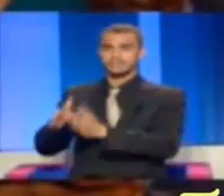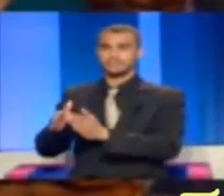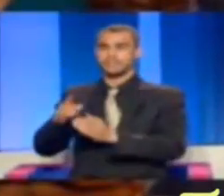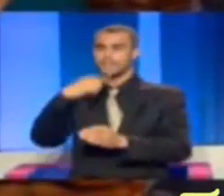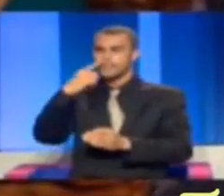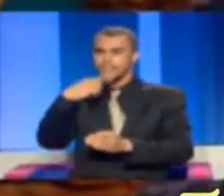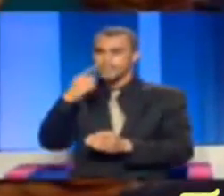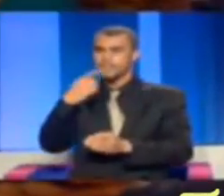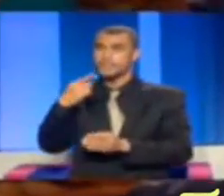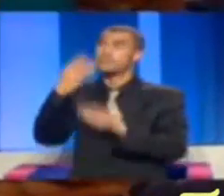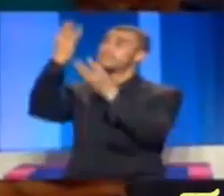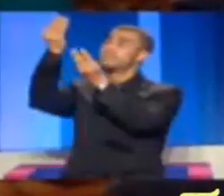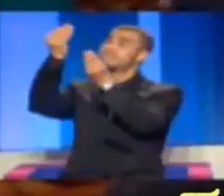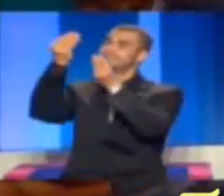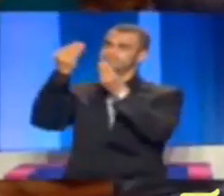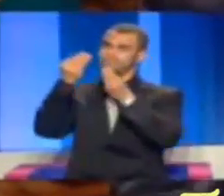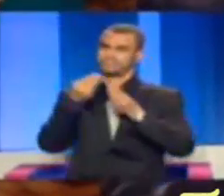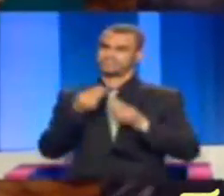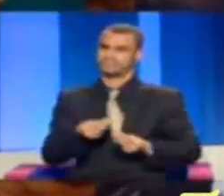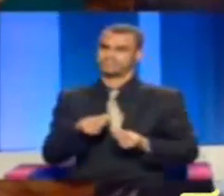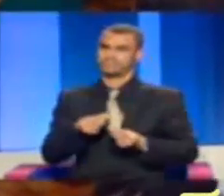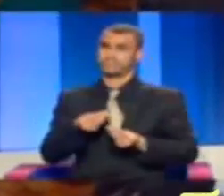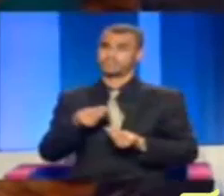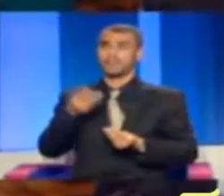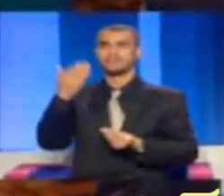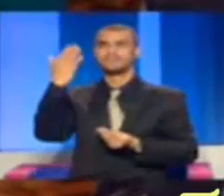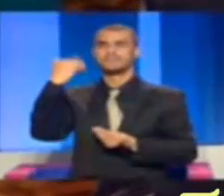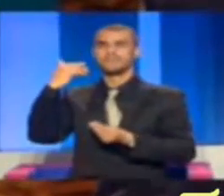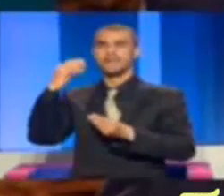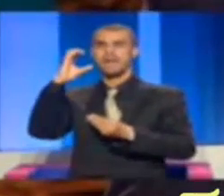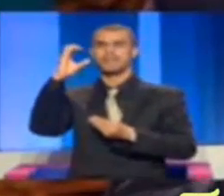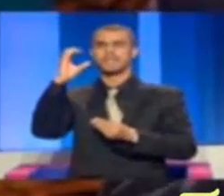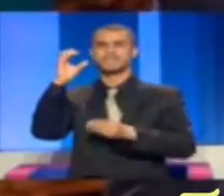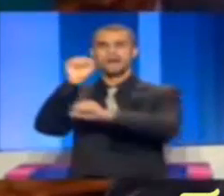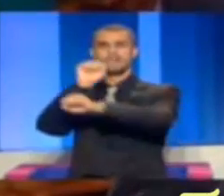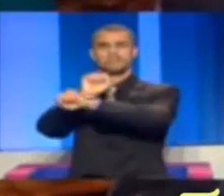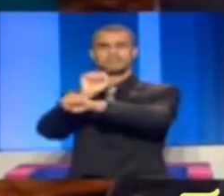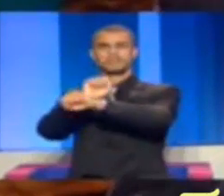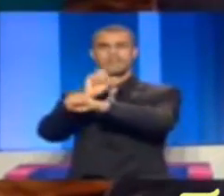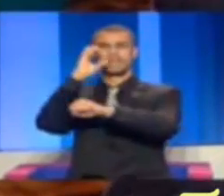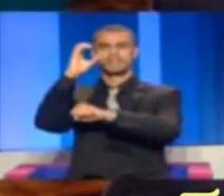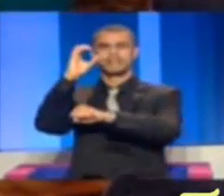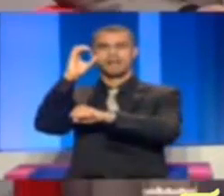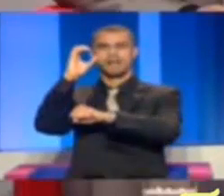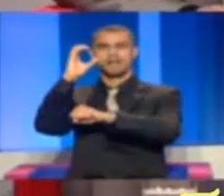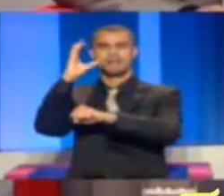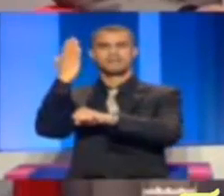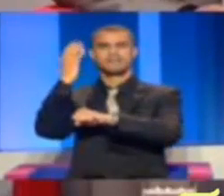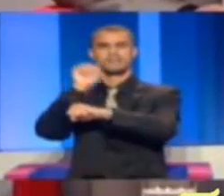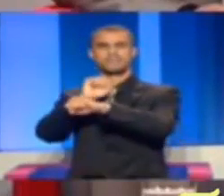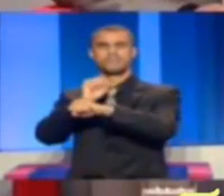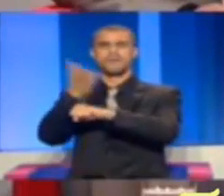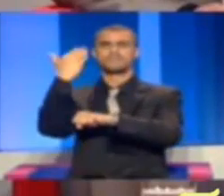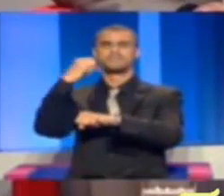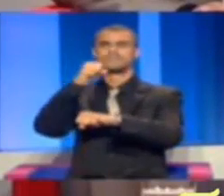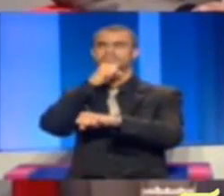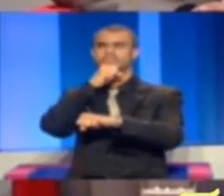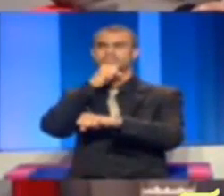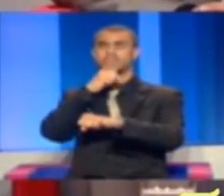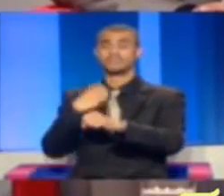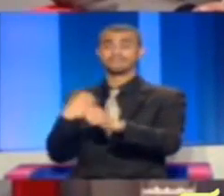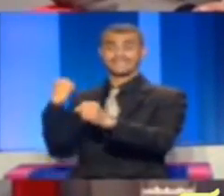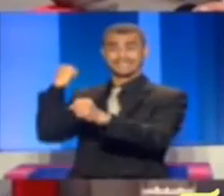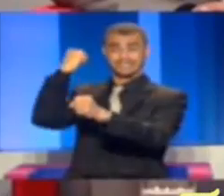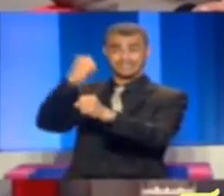قلتي لايمان. من بين الحكاية على درب مولاي الشريف، أحد المعتقلين هناك اش كان تيقول لك؟ أقوى